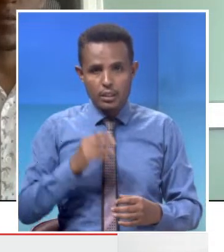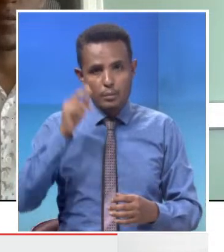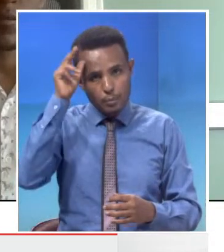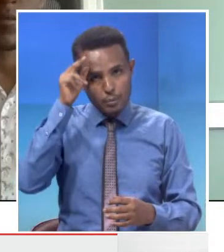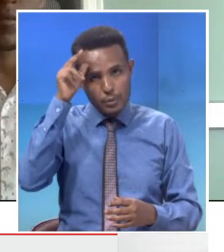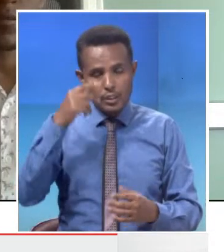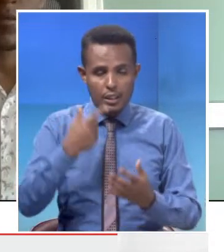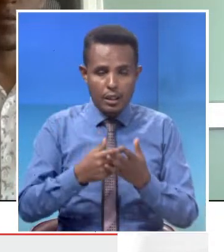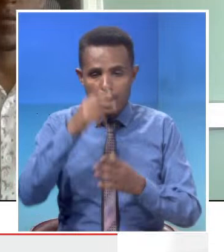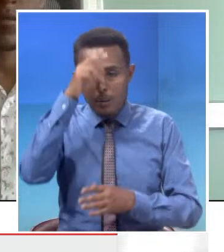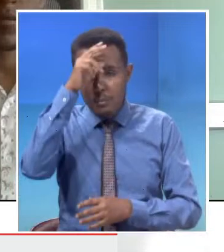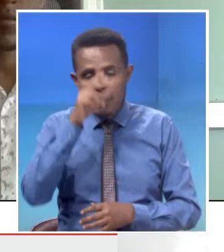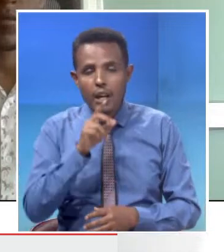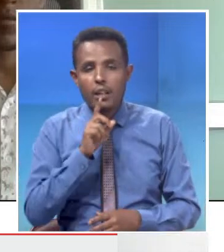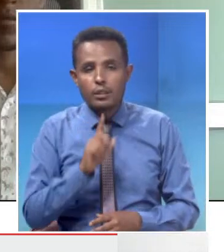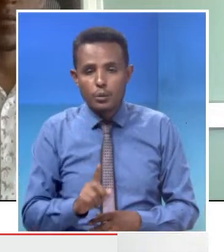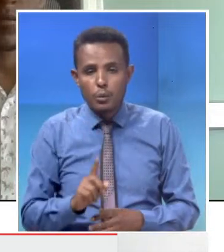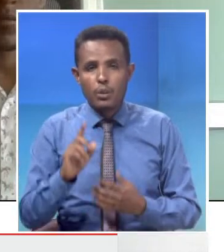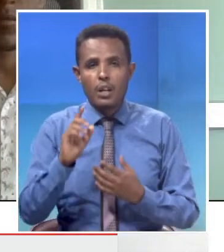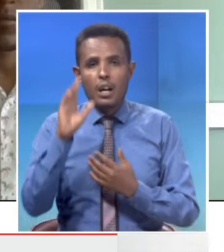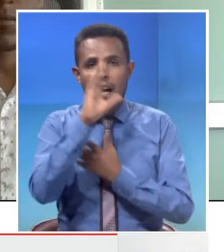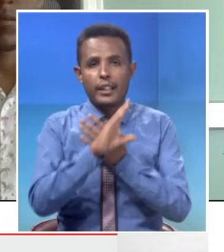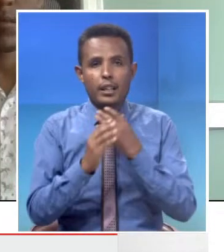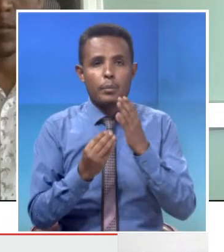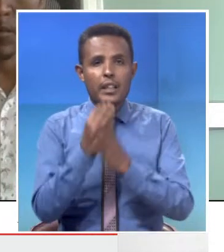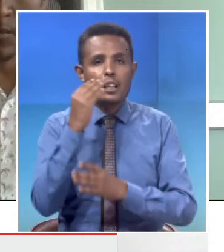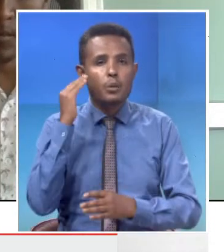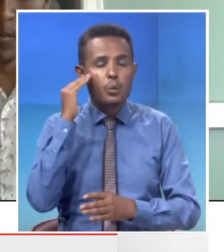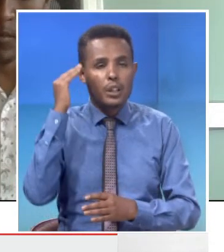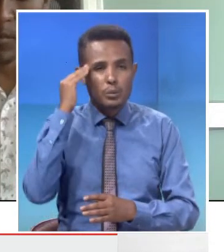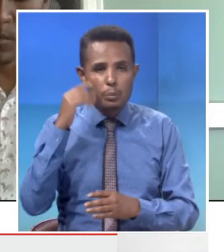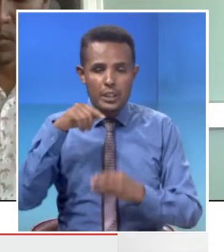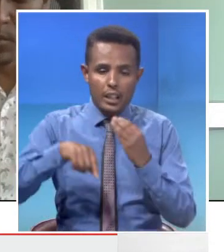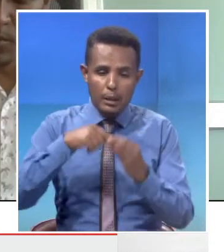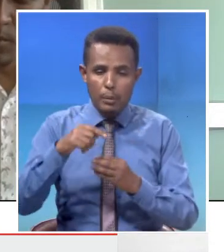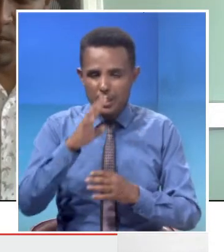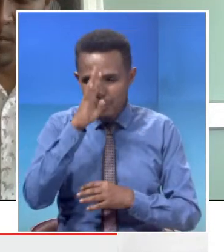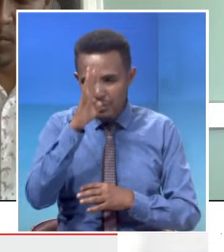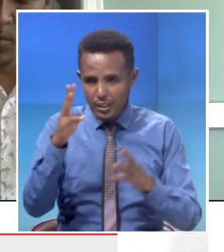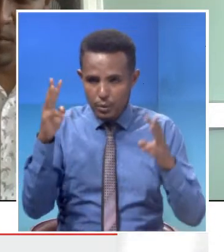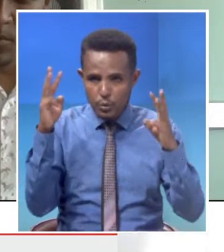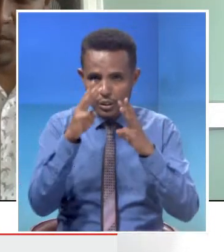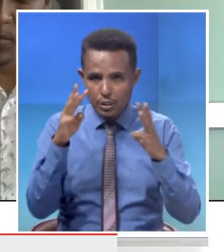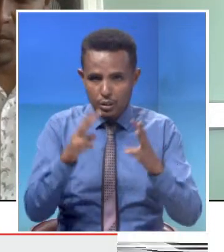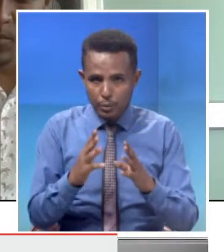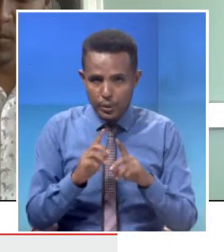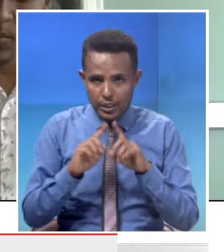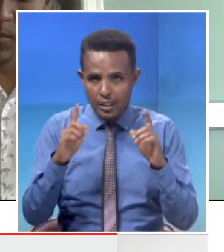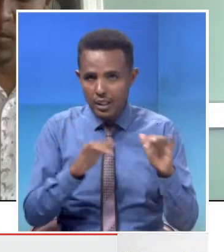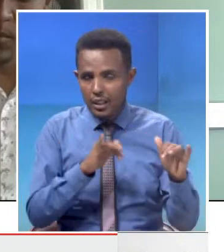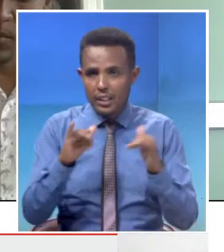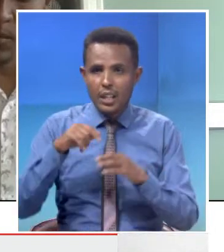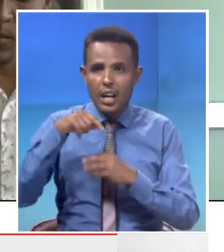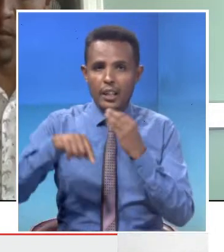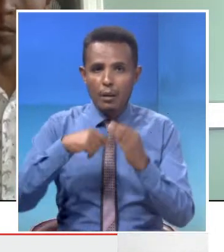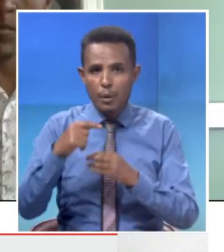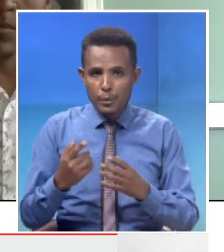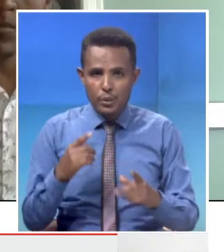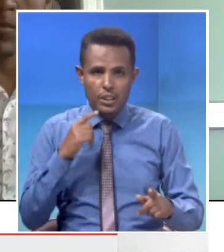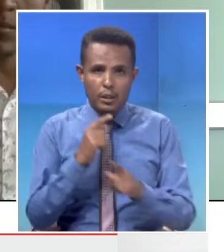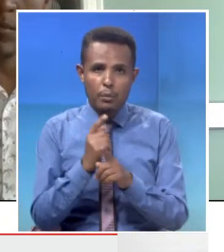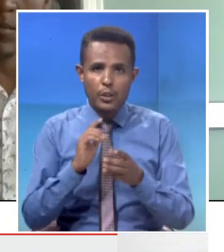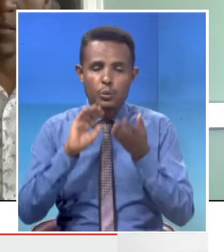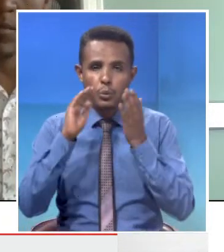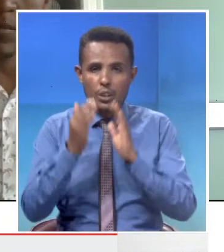ያ ብልሃት ነው። ሀገር በቀል እውቀቱ ነው። በየአካባቢው ለሚፈጠረው ችግሮች እንደ አካባቢው ተጨባጭ ሁኔታ ይሰጡት